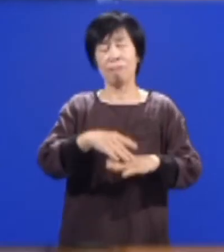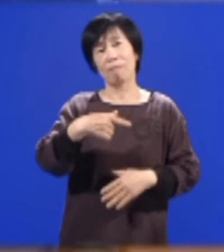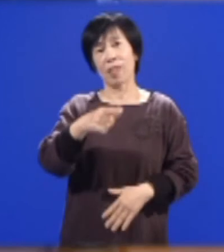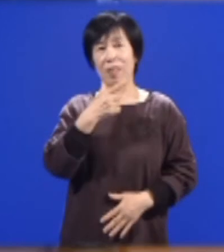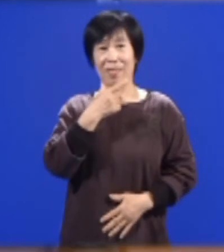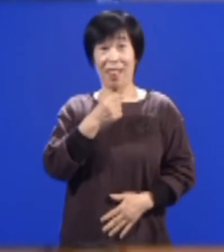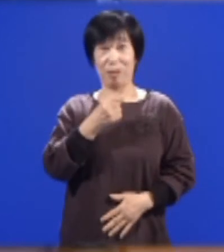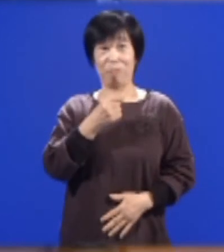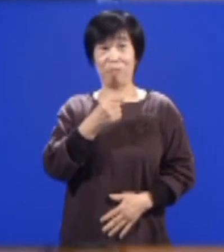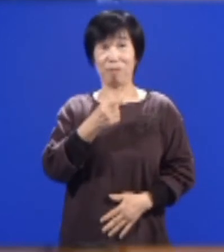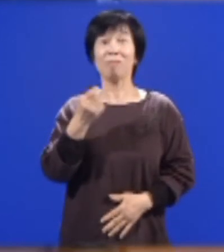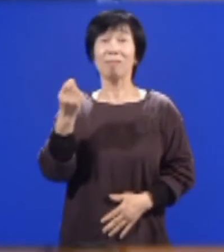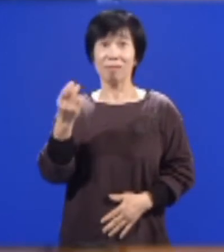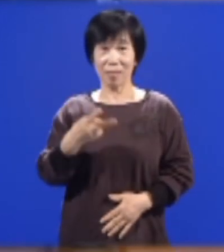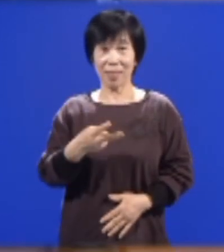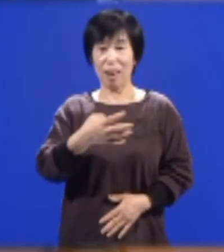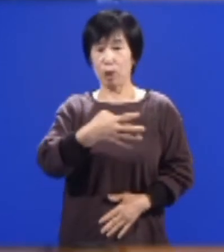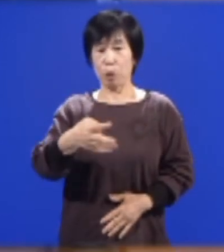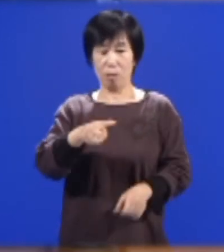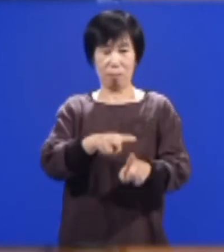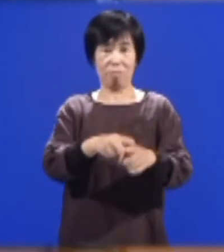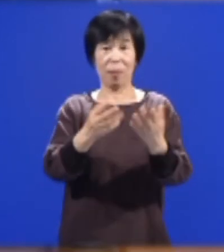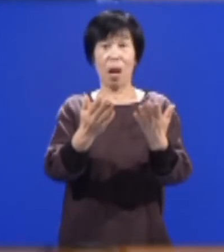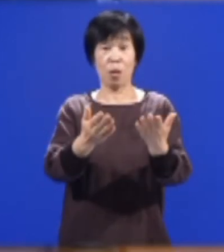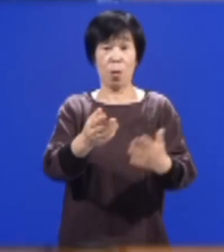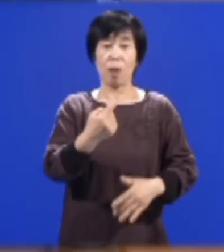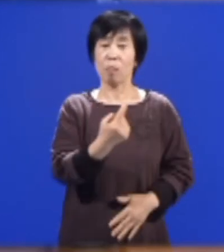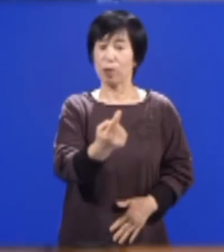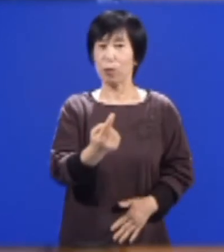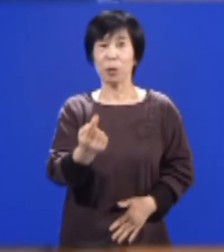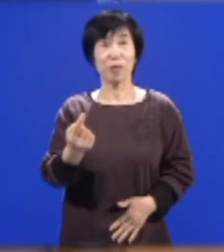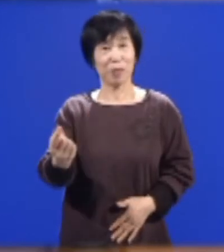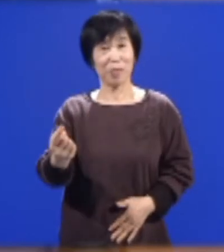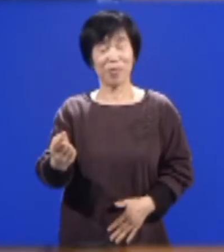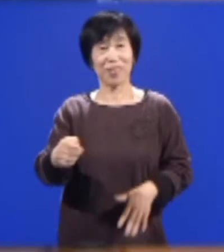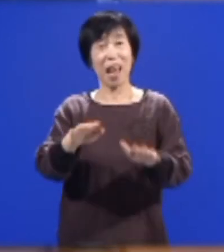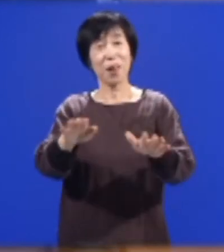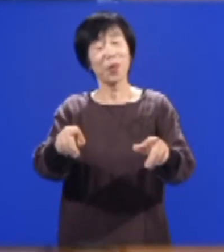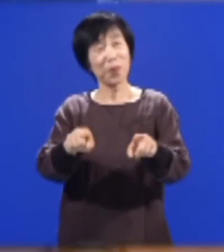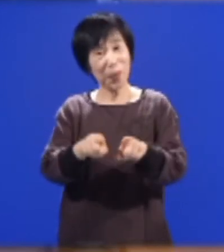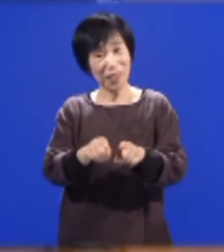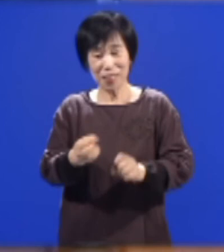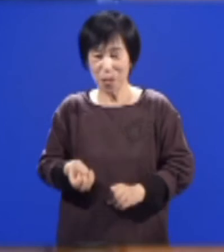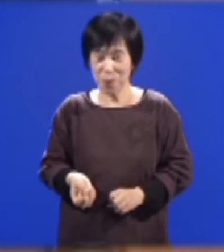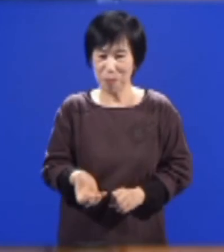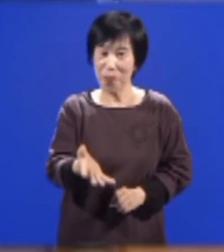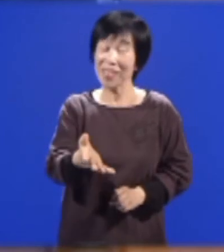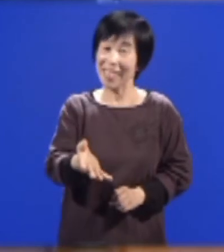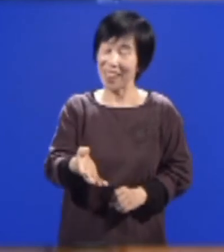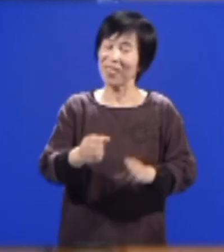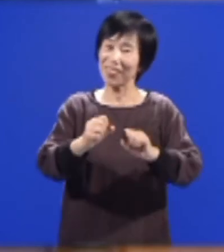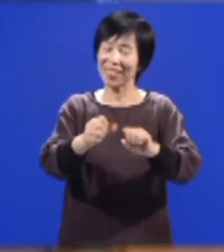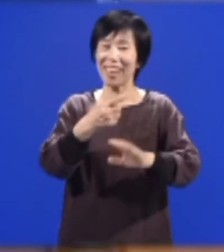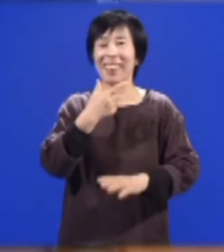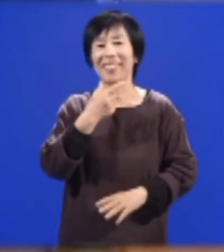また市内の小学校へも出向いて子どもたちとボッチャをしたいと考えている古畑さ